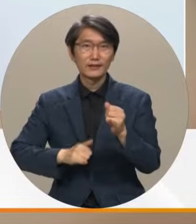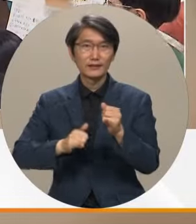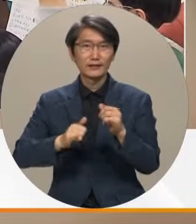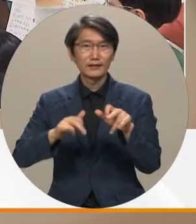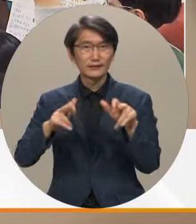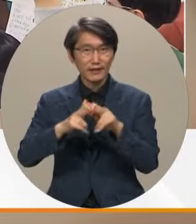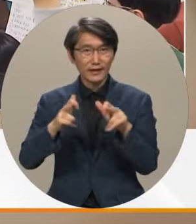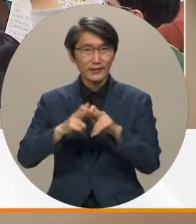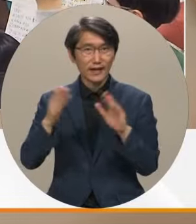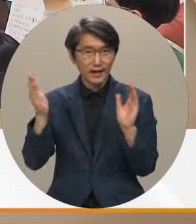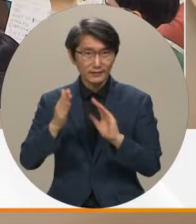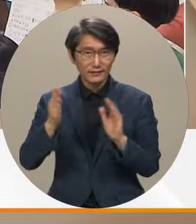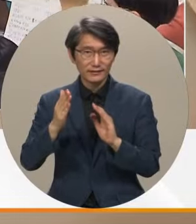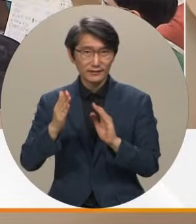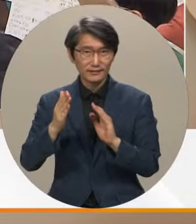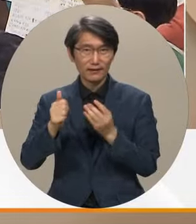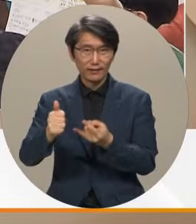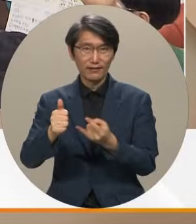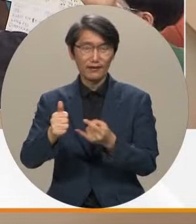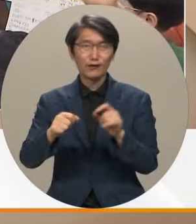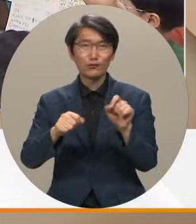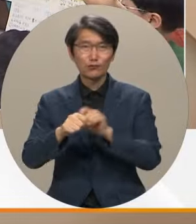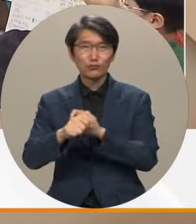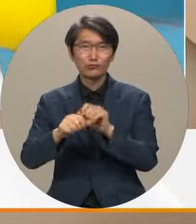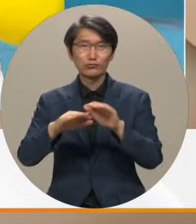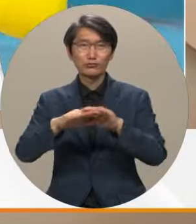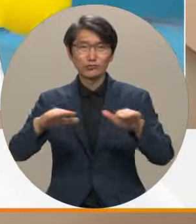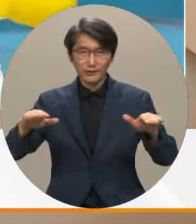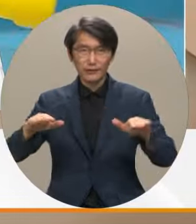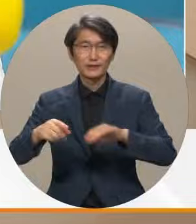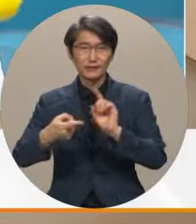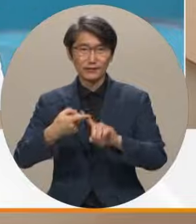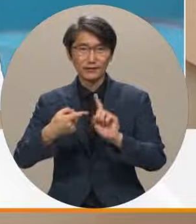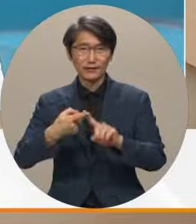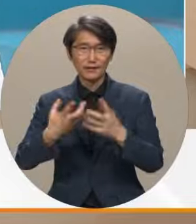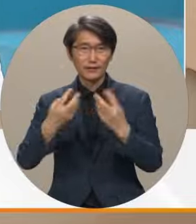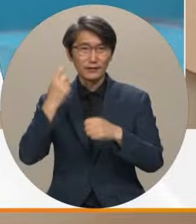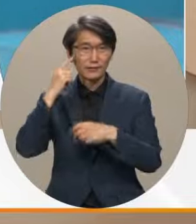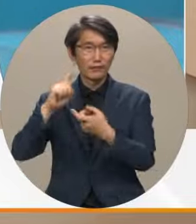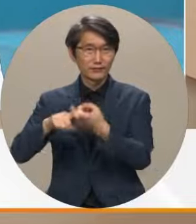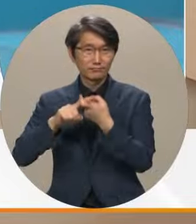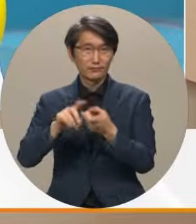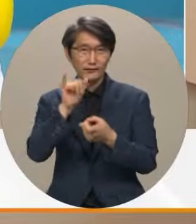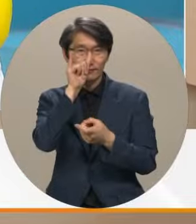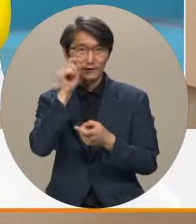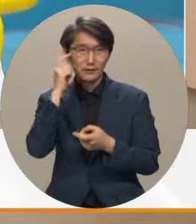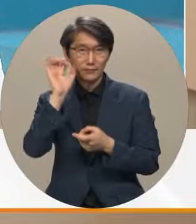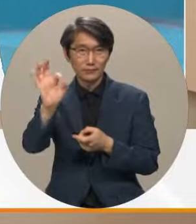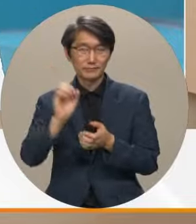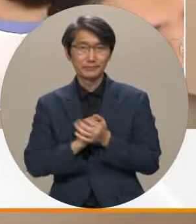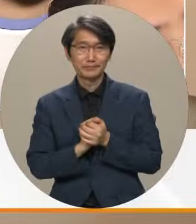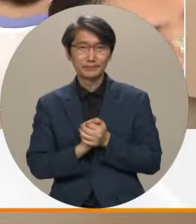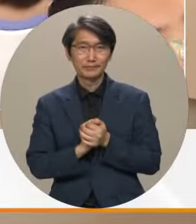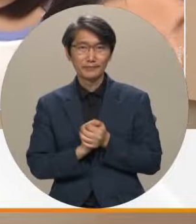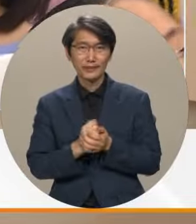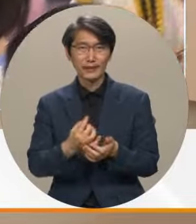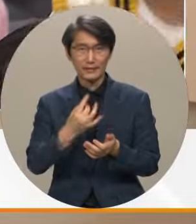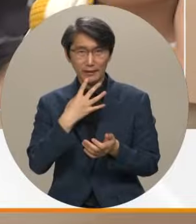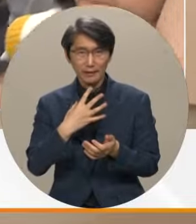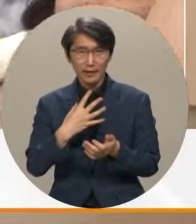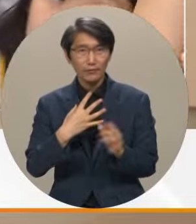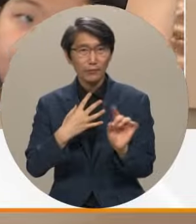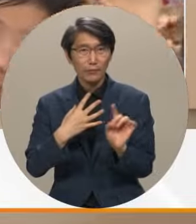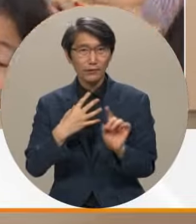학생과 같은 어떤 소수자들에 대한 그 교육 형평성의 문제도 많이 관심을 기울인 것으로 생각을 합니다. 다만